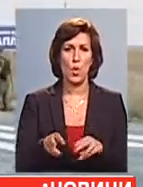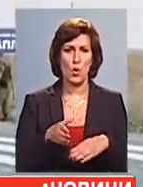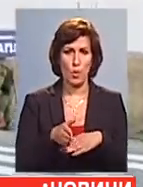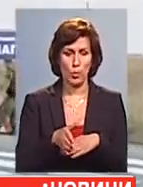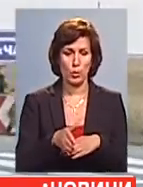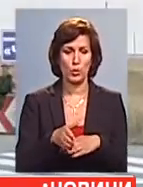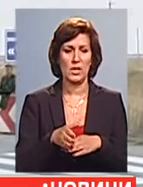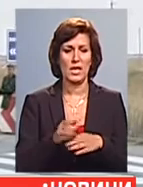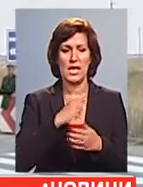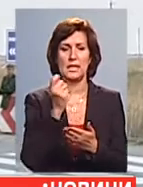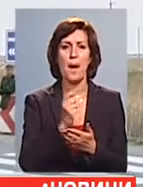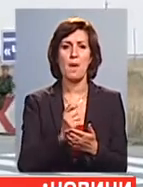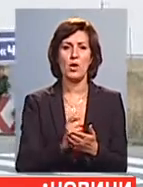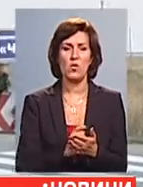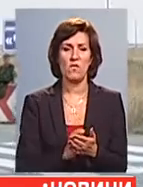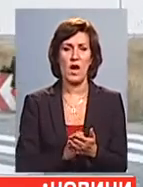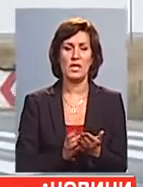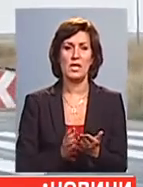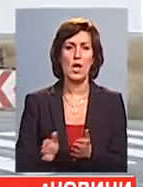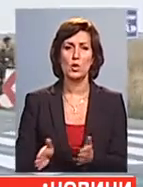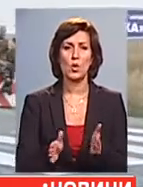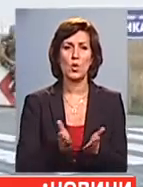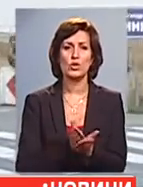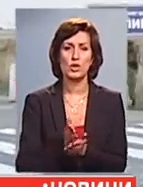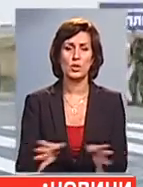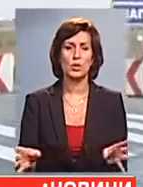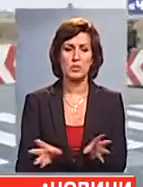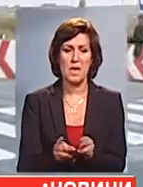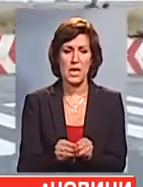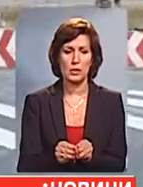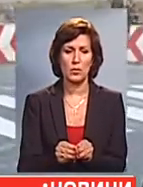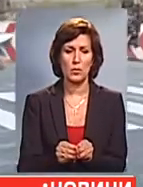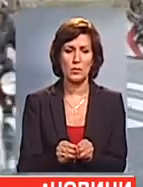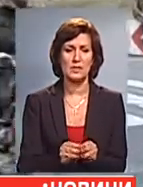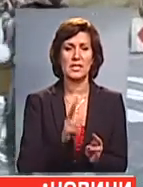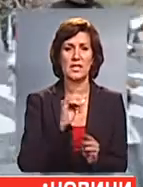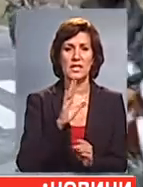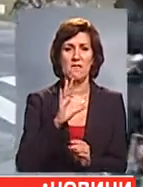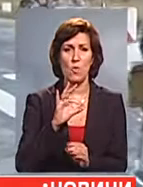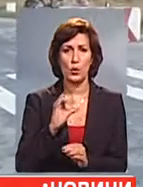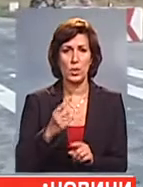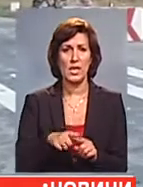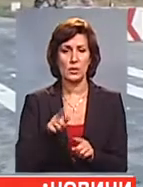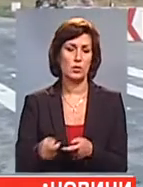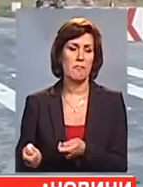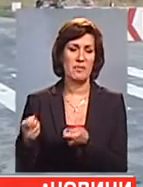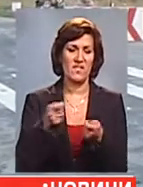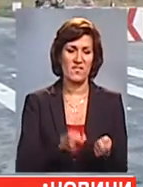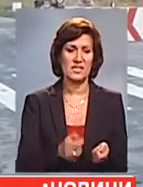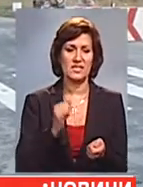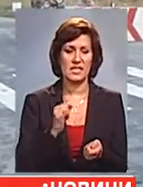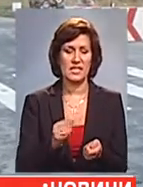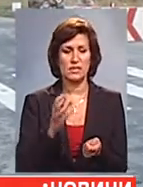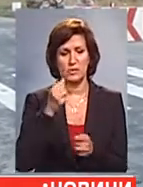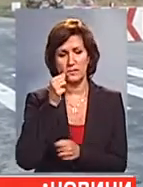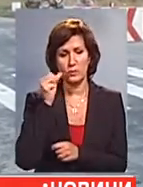пункту. Їх намалювали дорожні служби разом із Іллею Ківою, який їх сюди привіз. І